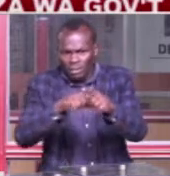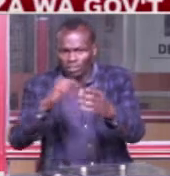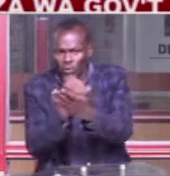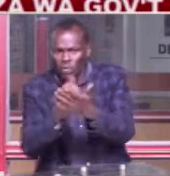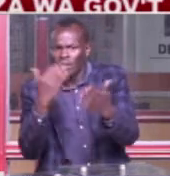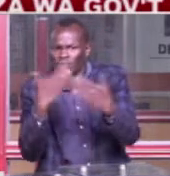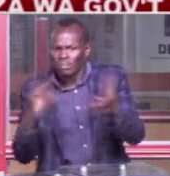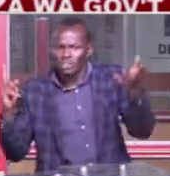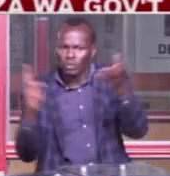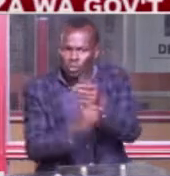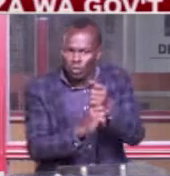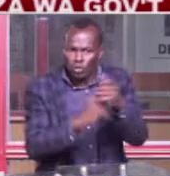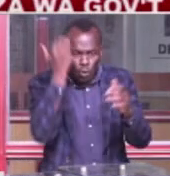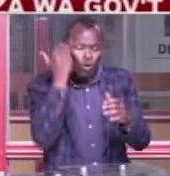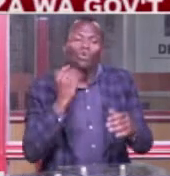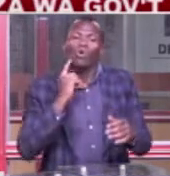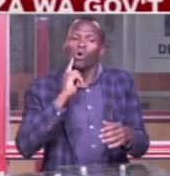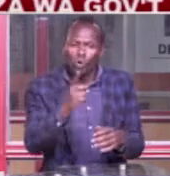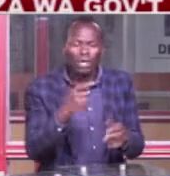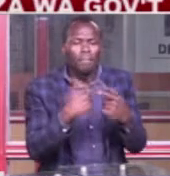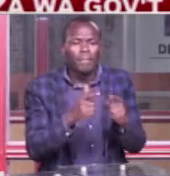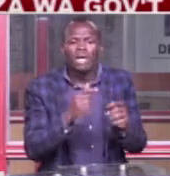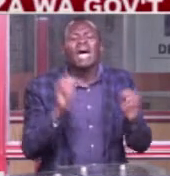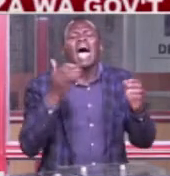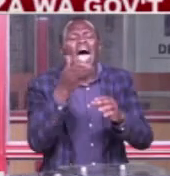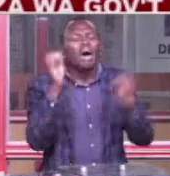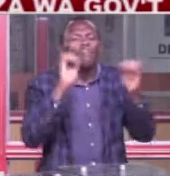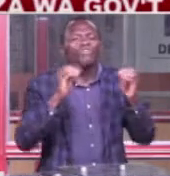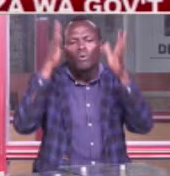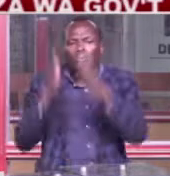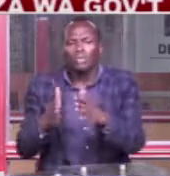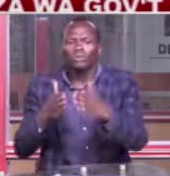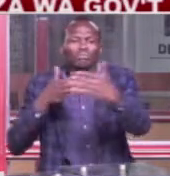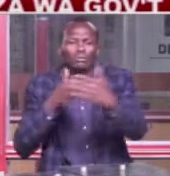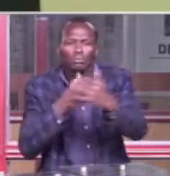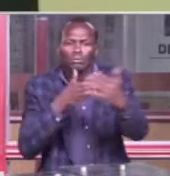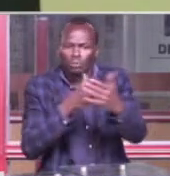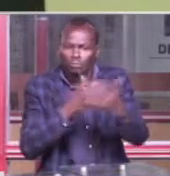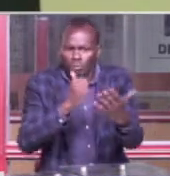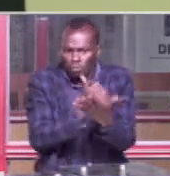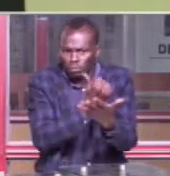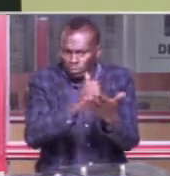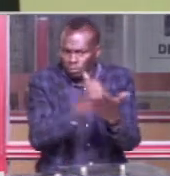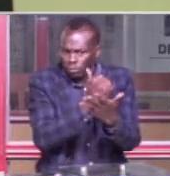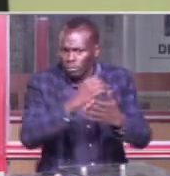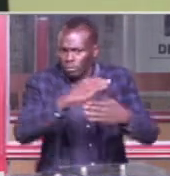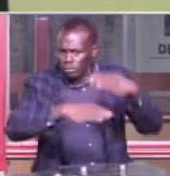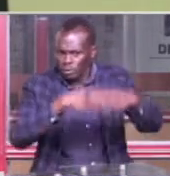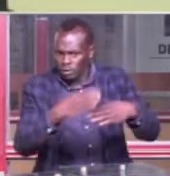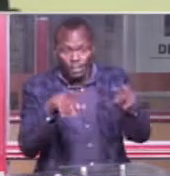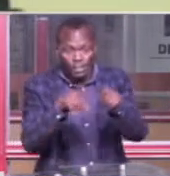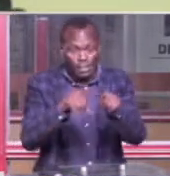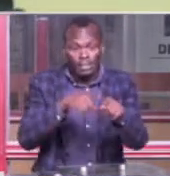n'omu yagamba nti audit ino kubaawo naye bwe yajja natandika kwogera mbu ffe tetwagala audit. Ate ye Nsanja Siraje